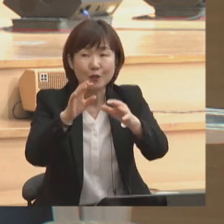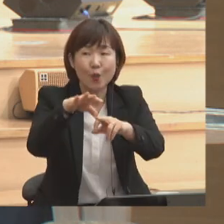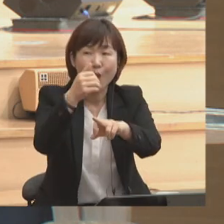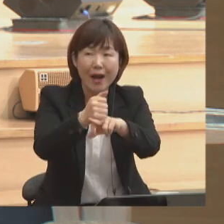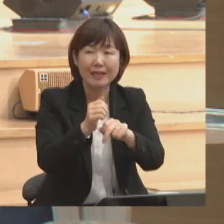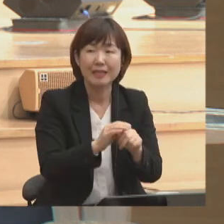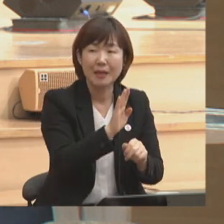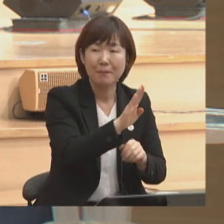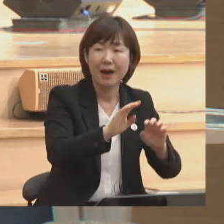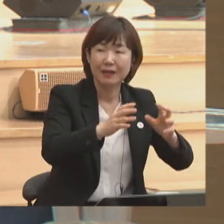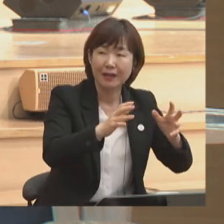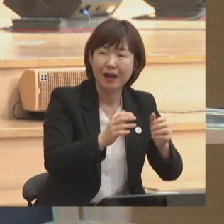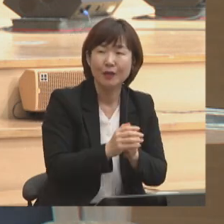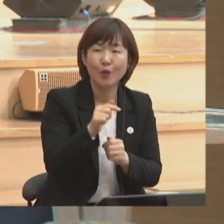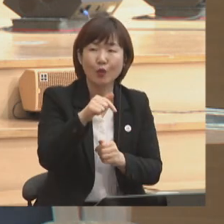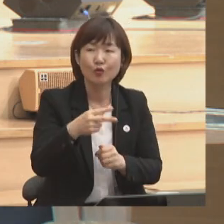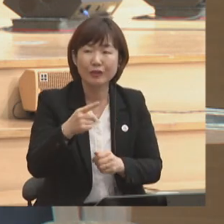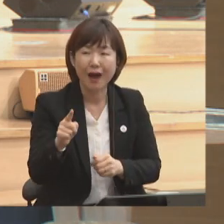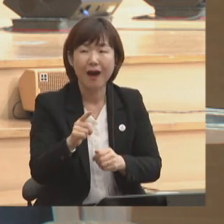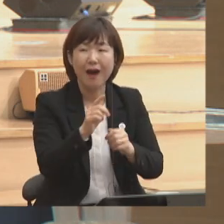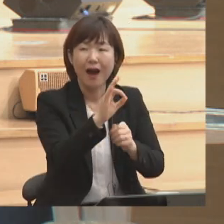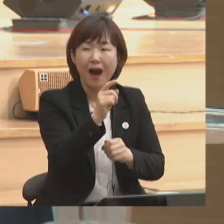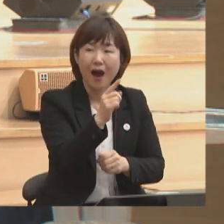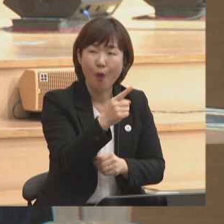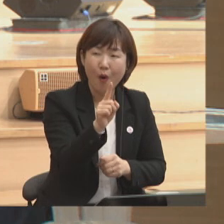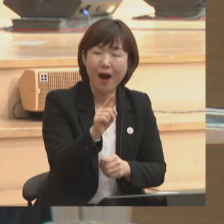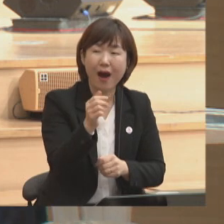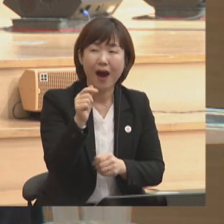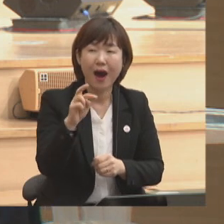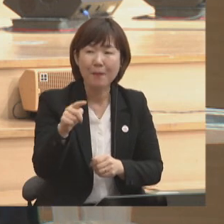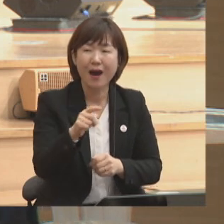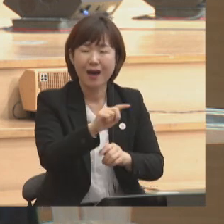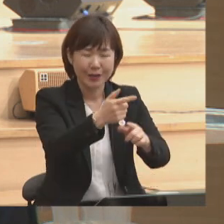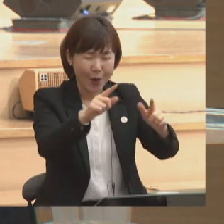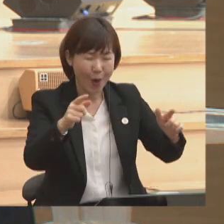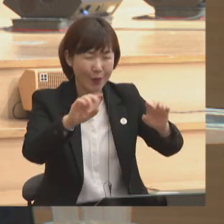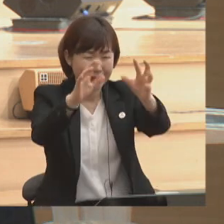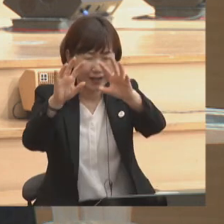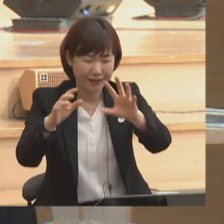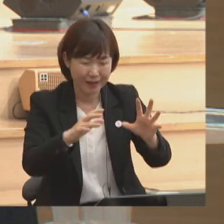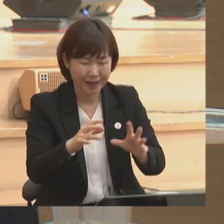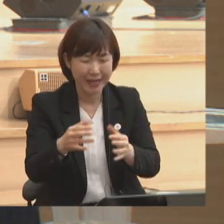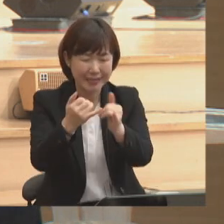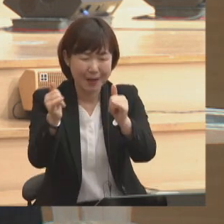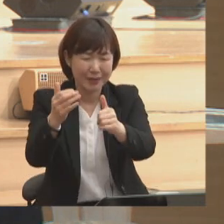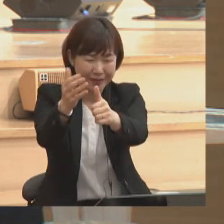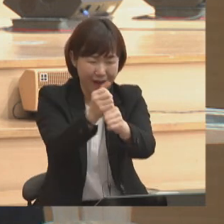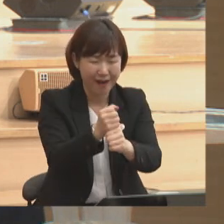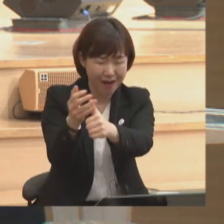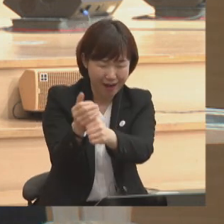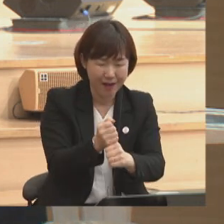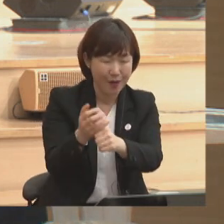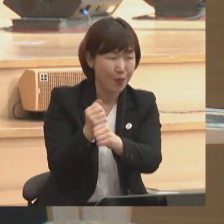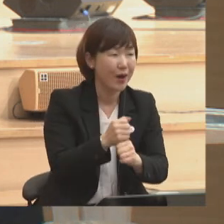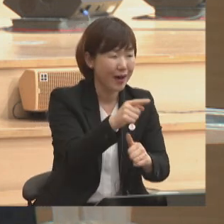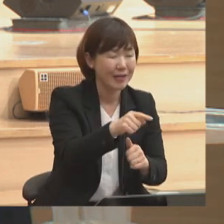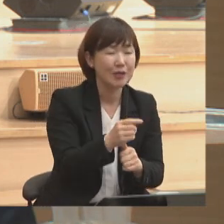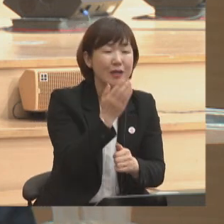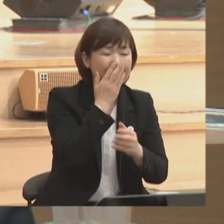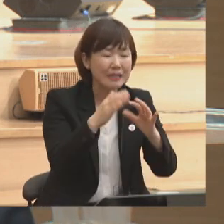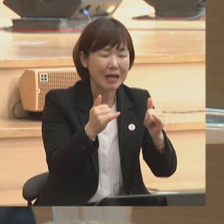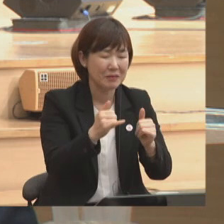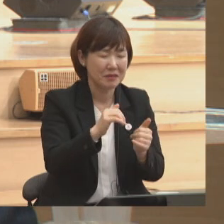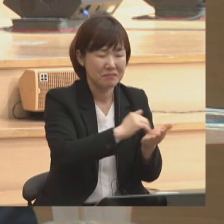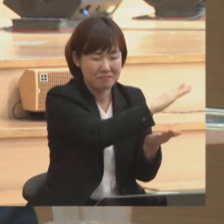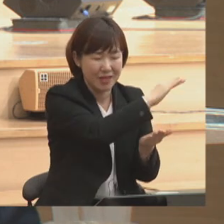바벨론과 구다와 아와와 하마카 스발와임에서 사람을 옮겨다가 이스라엘 자손을 대신하여 사마리아 여러